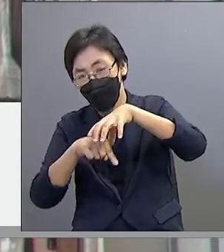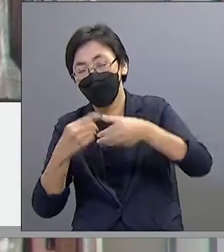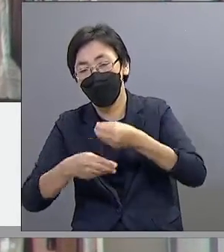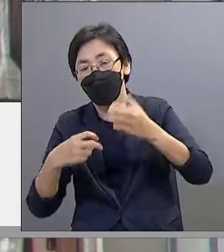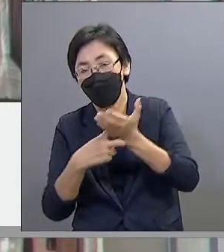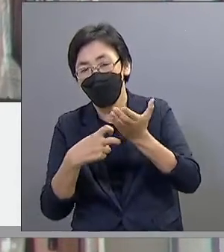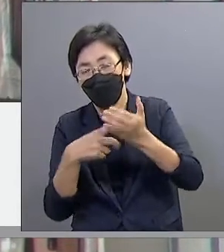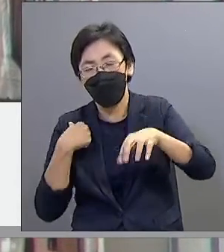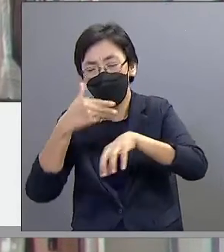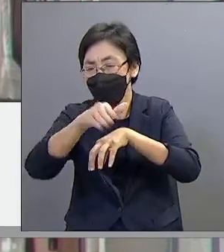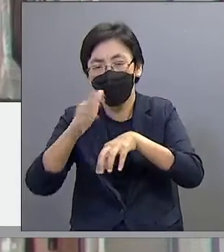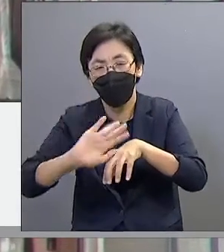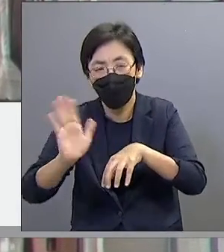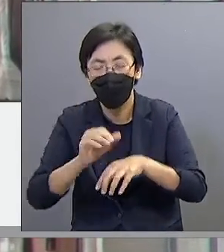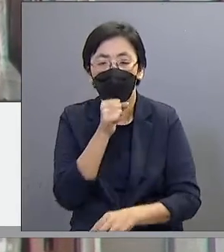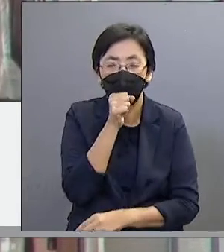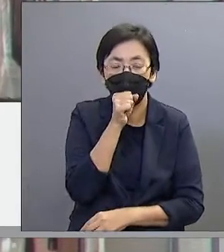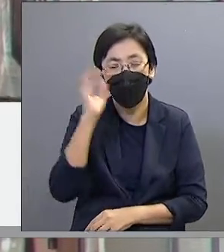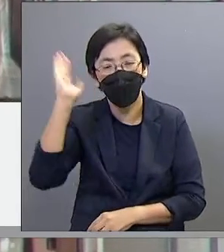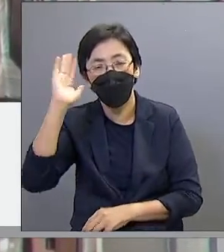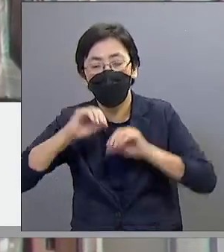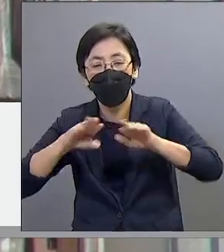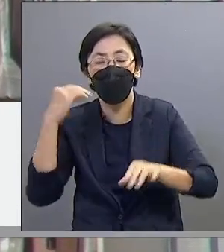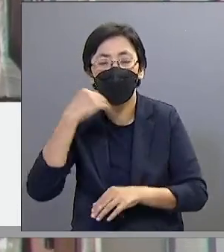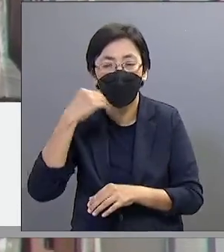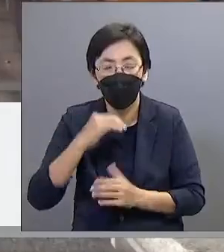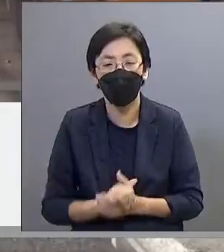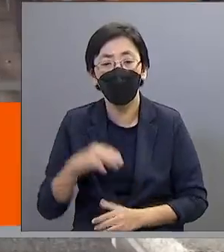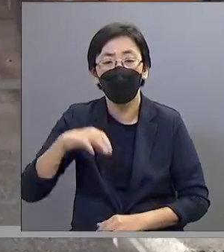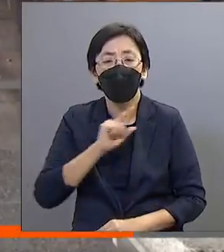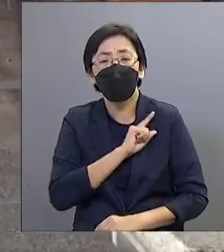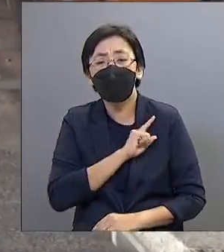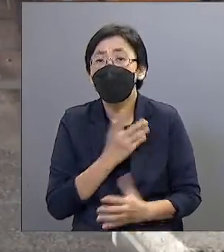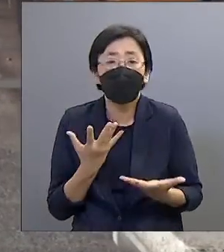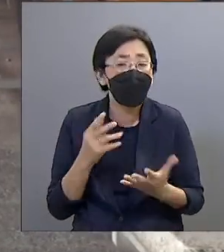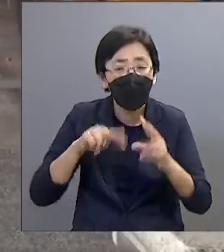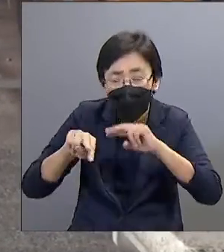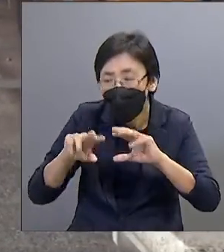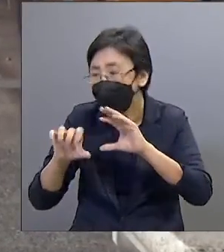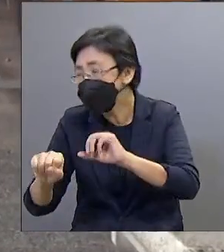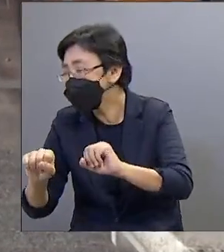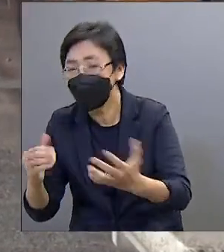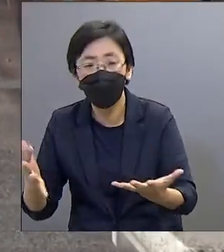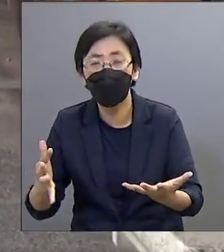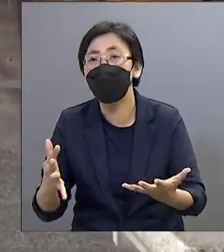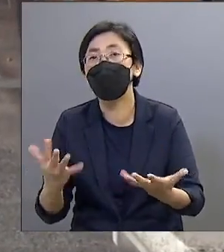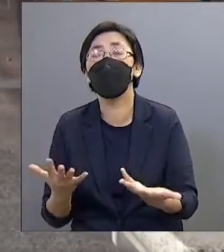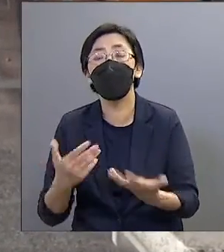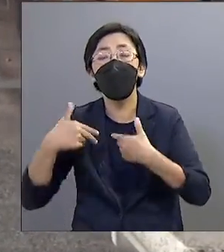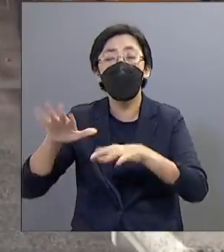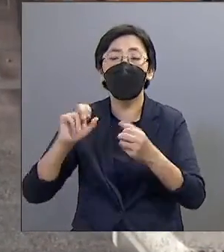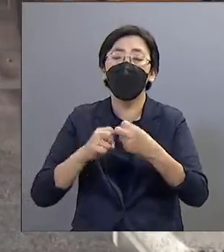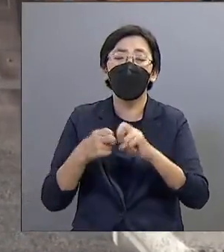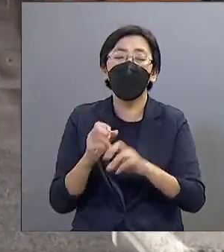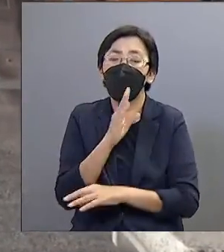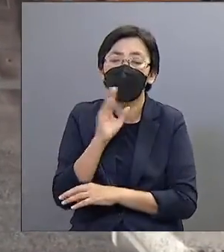สัมพันธ์ผ่านเสียงตามสายกันเป็นระยะขณะที่หน่วยงานที่เกี่ยวข้องก็ไม่ได้ดำเนินการใดๆเพิ่มเติมนะคะก็ยังคงมีเหตุการณ์ใน